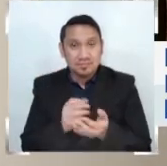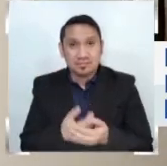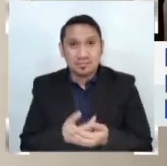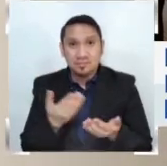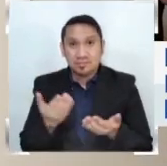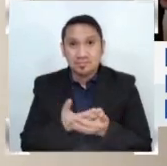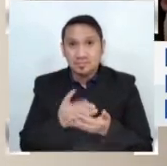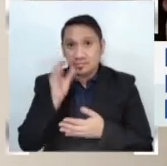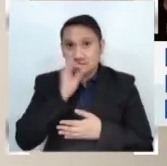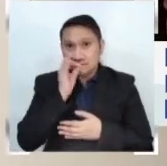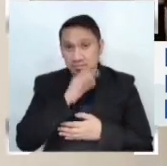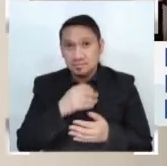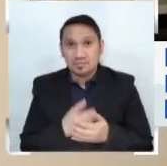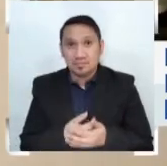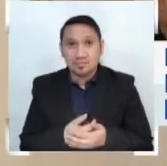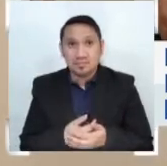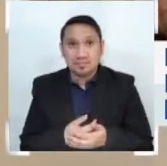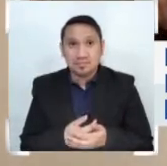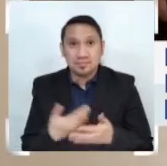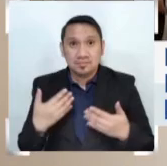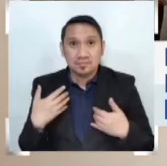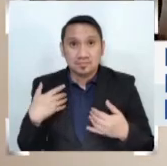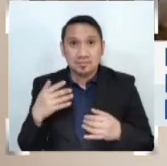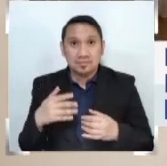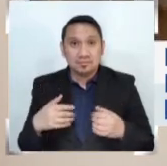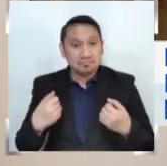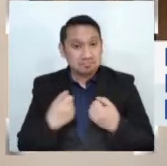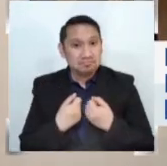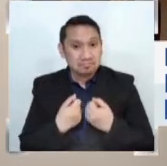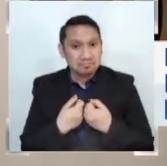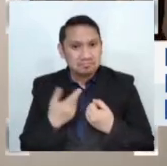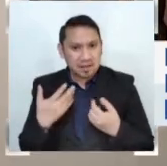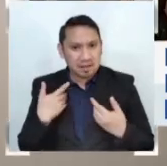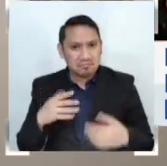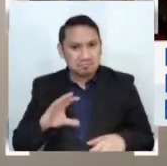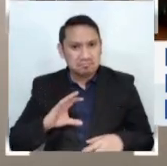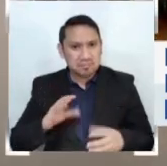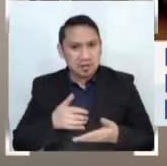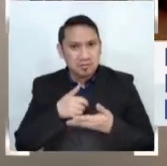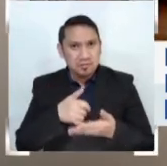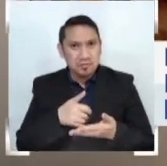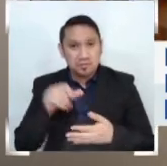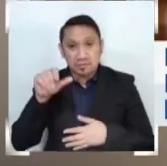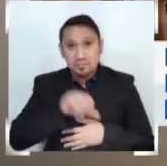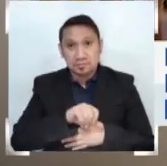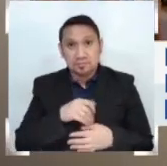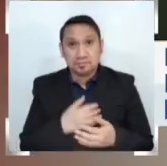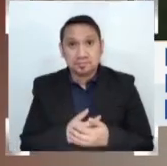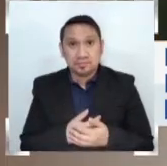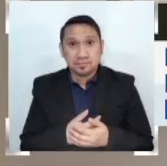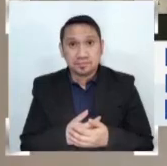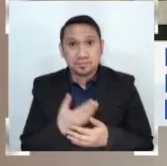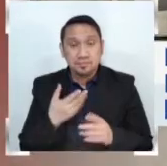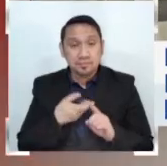atletang nag-uwi ng flyweight belt ng International Boxing Organization matapos niya matalo ang dating 3-division world champion mula